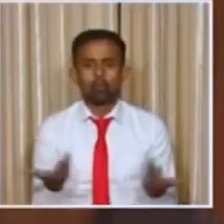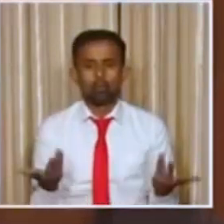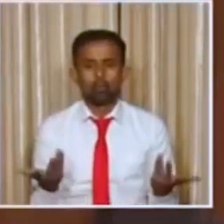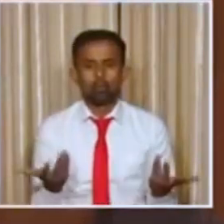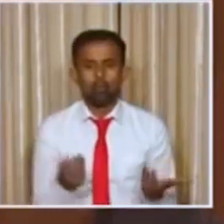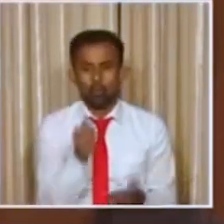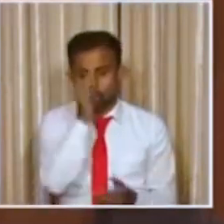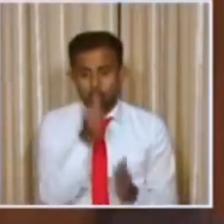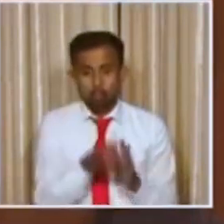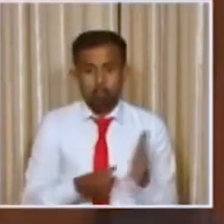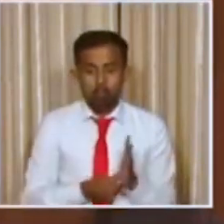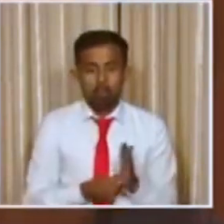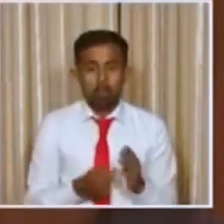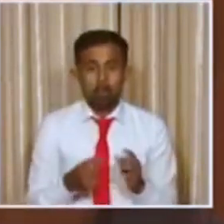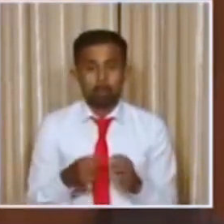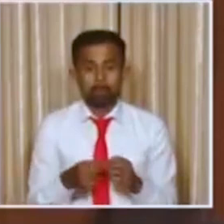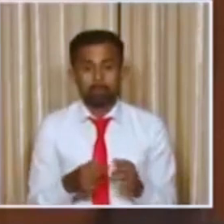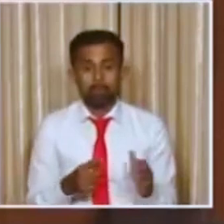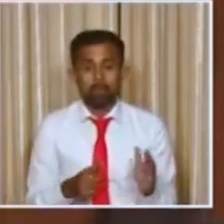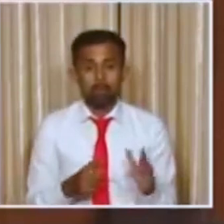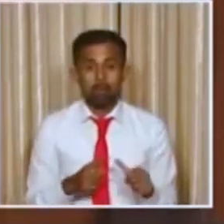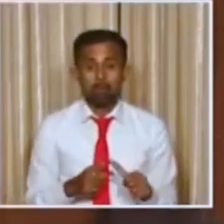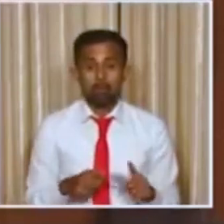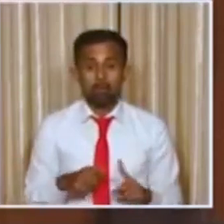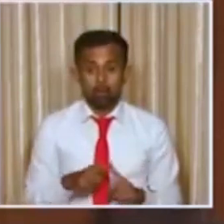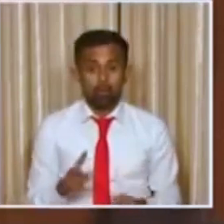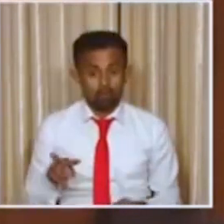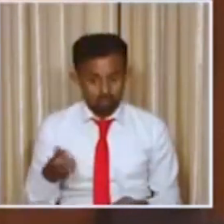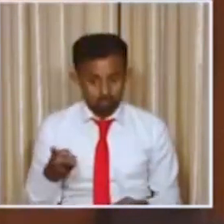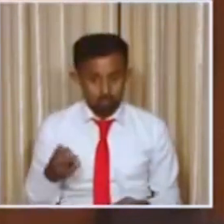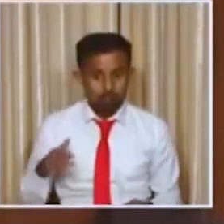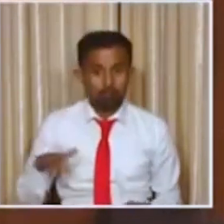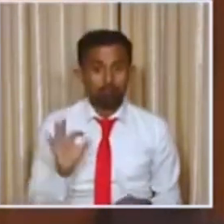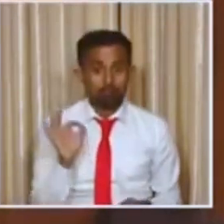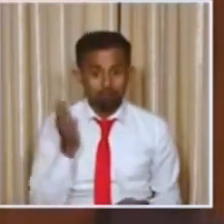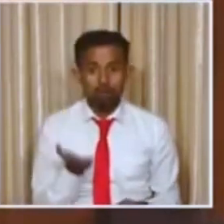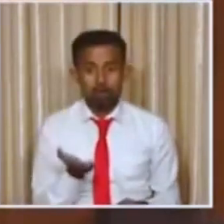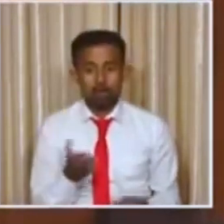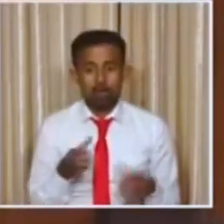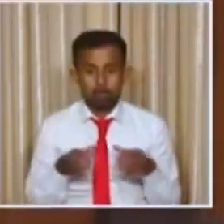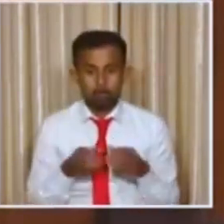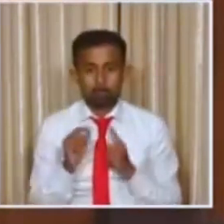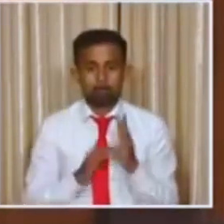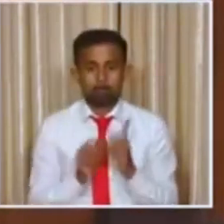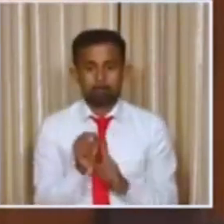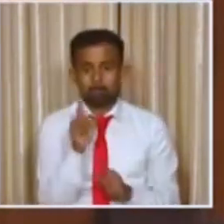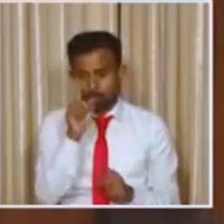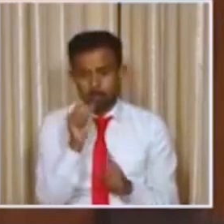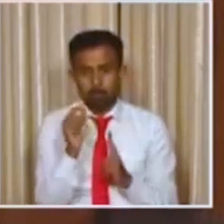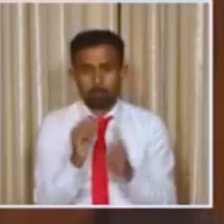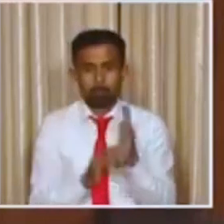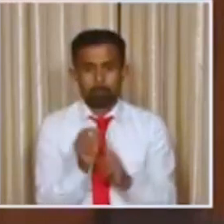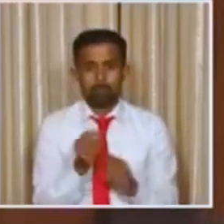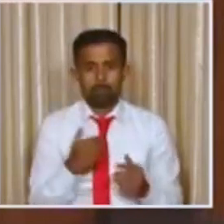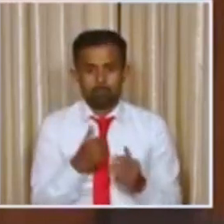கரப்ஷன் லோ பில்லுக்காக பாசணும் அப்பை அக்கறது கோடி தெசியா கொட்டின இடமாக் பக்ஷக மந்திரி கணக்கு எக்க பக்ஷக மந்திரி கணக்கு இன்ன